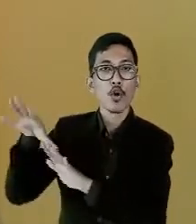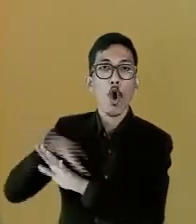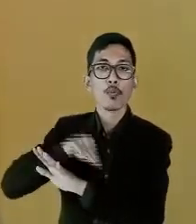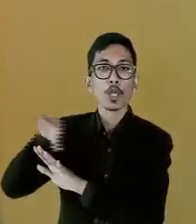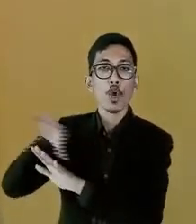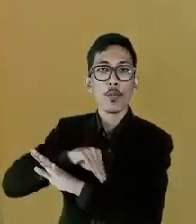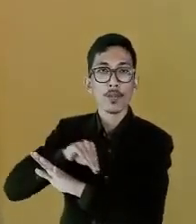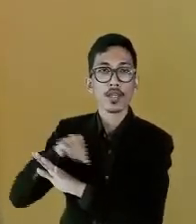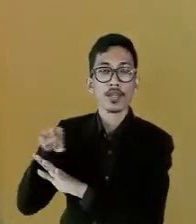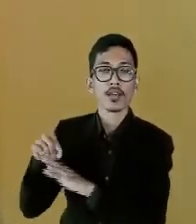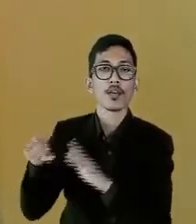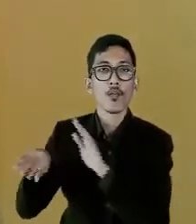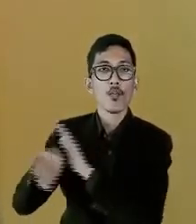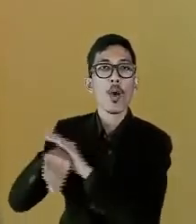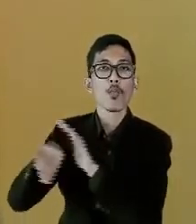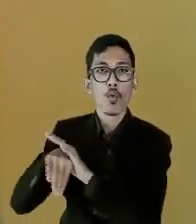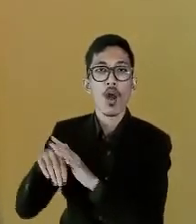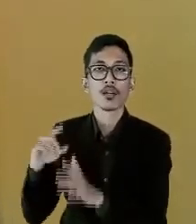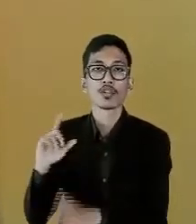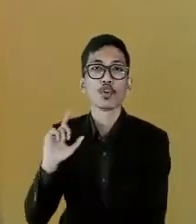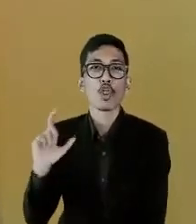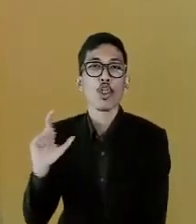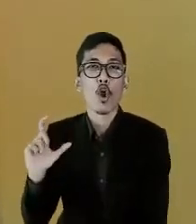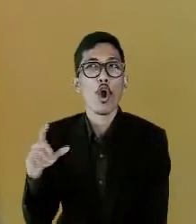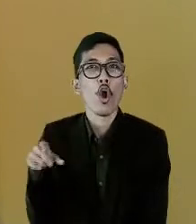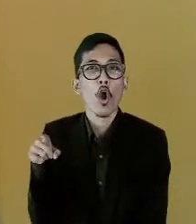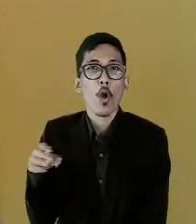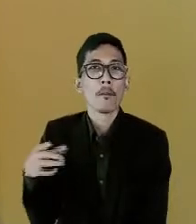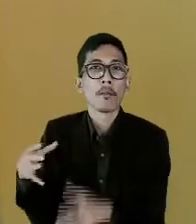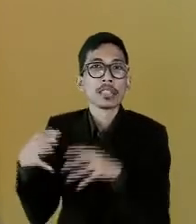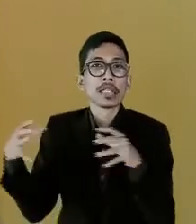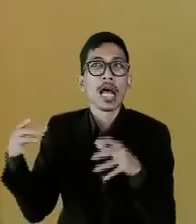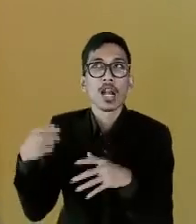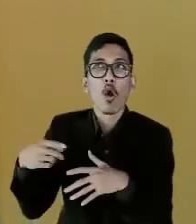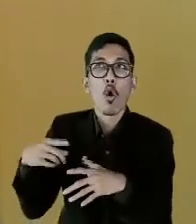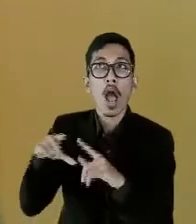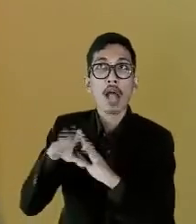masa pandemi COVID-19.